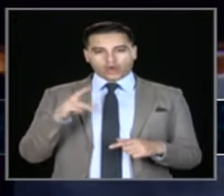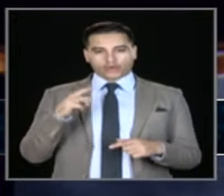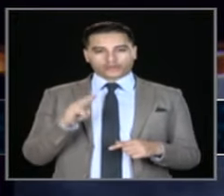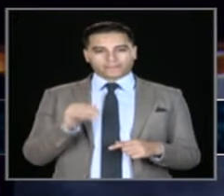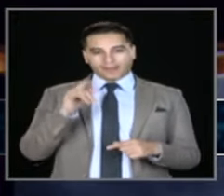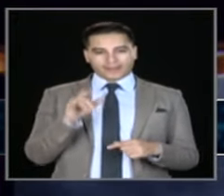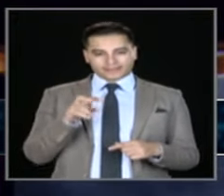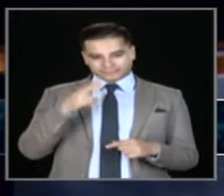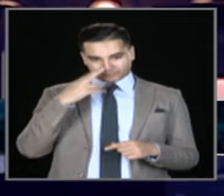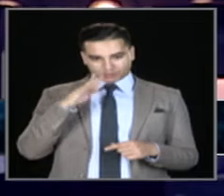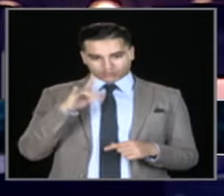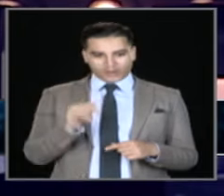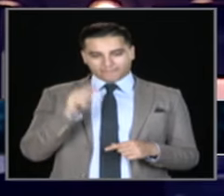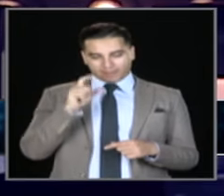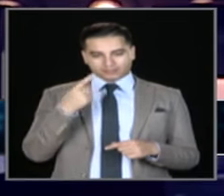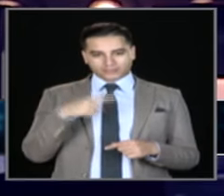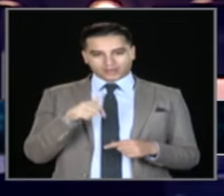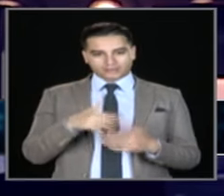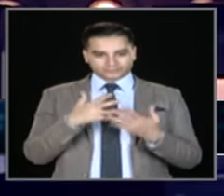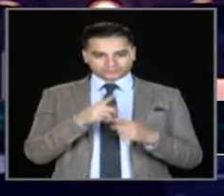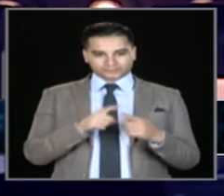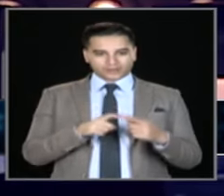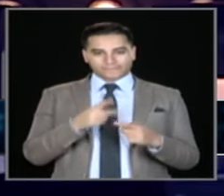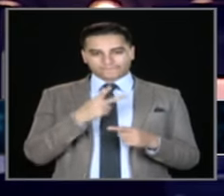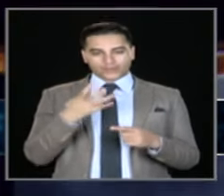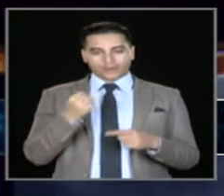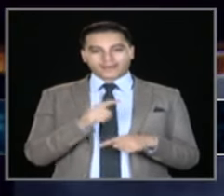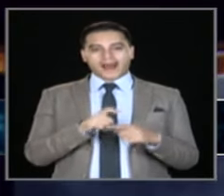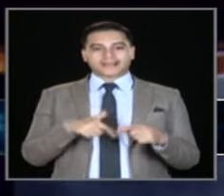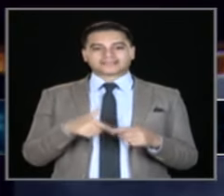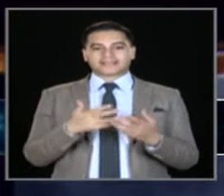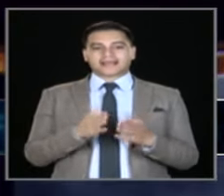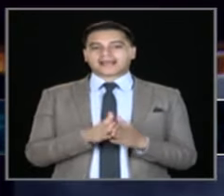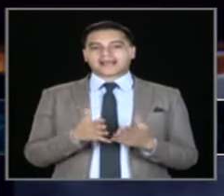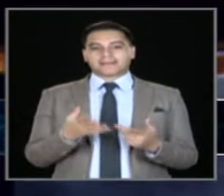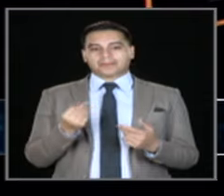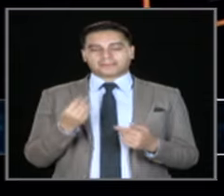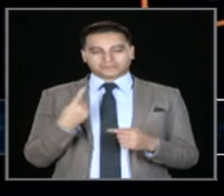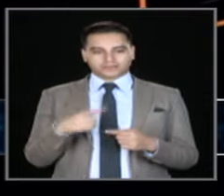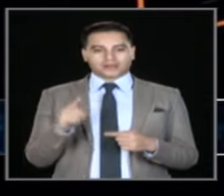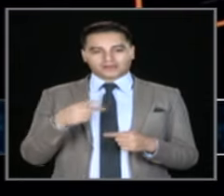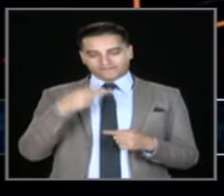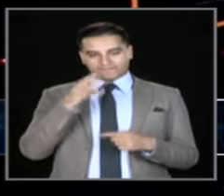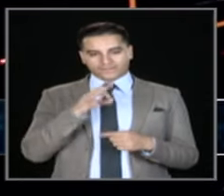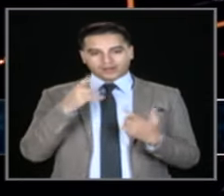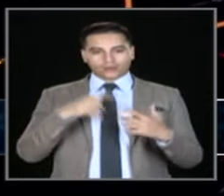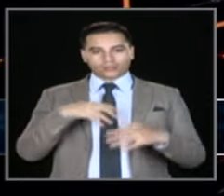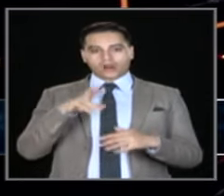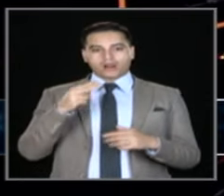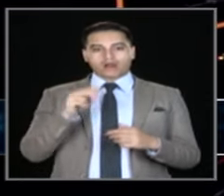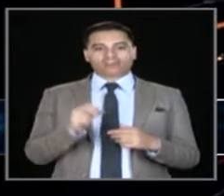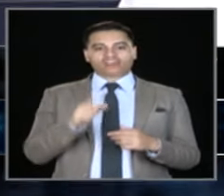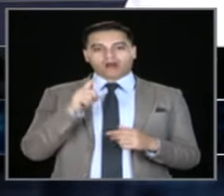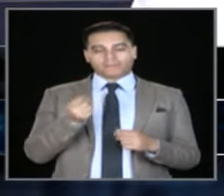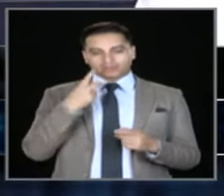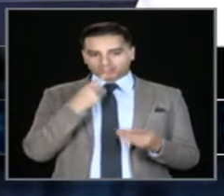العثمانيه سليمان القانوني صح ما هو حاصل قسمه 240 على س 40 صح في مستوطنه العقاب هريه